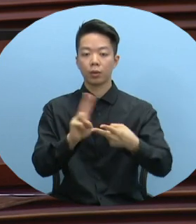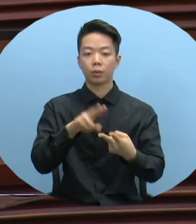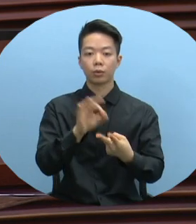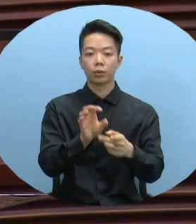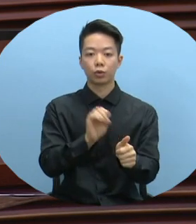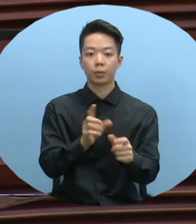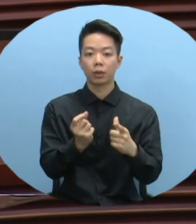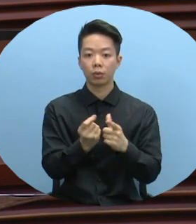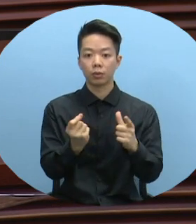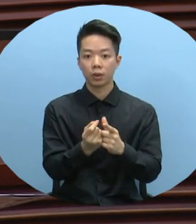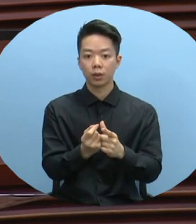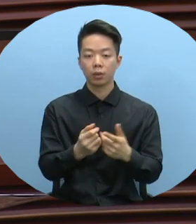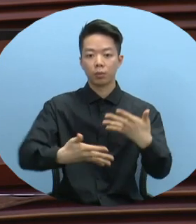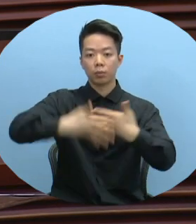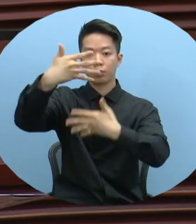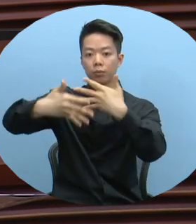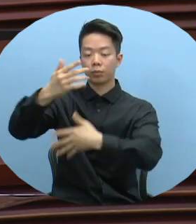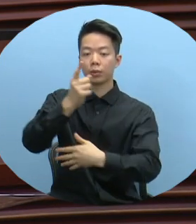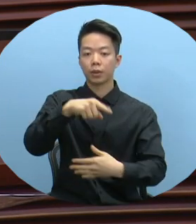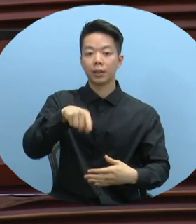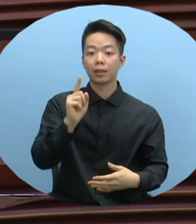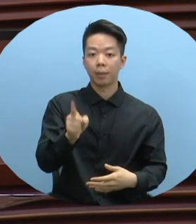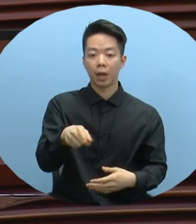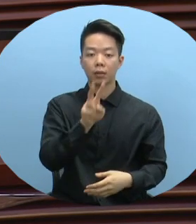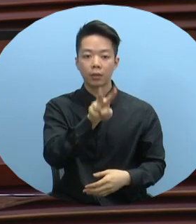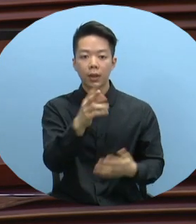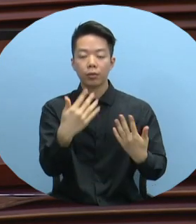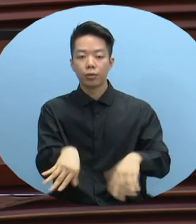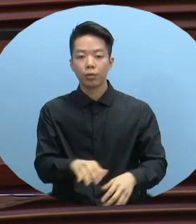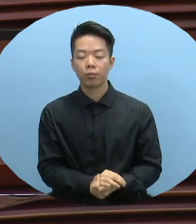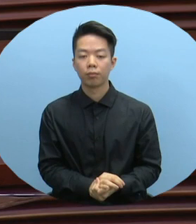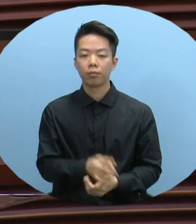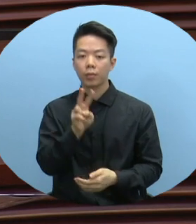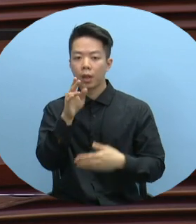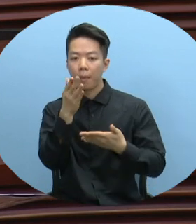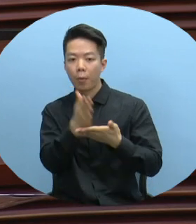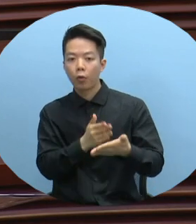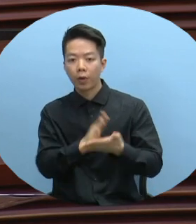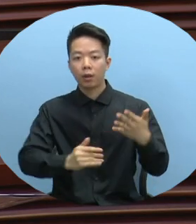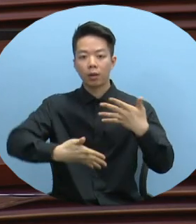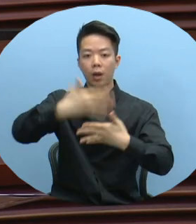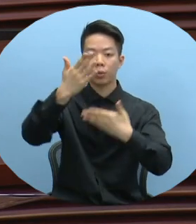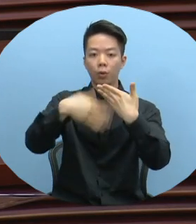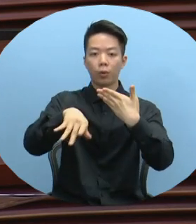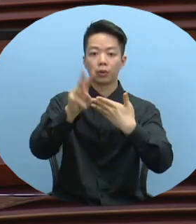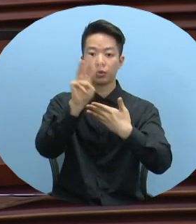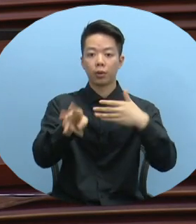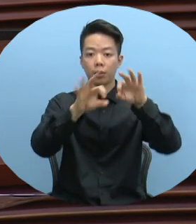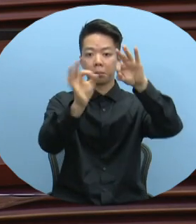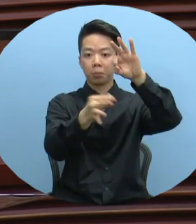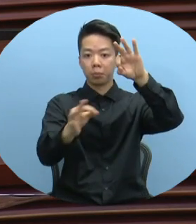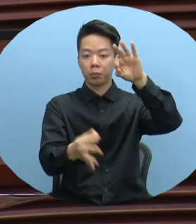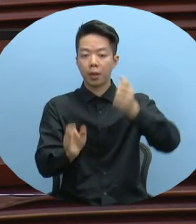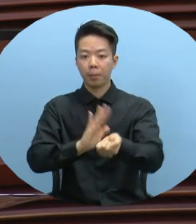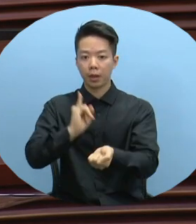已經視察了大約1100幢樓宇，發現部分樓宇的外牆排水管有欠妥之處，包括